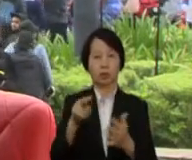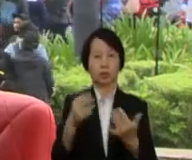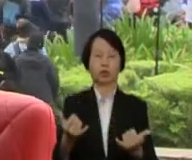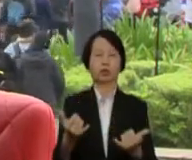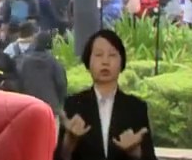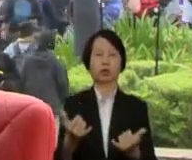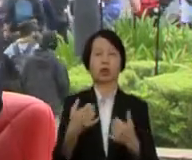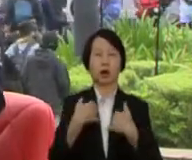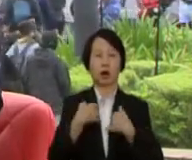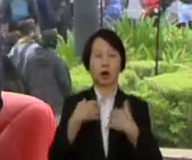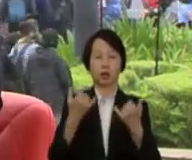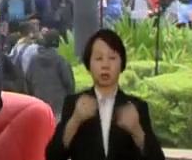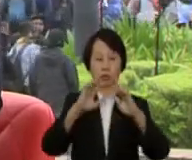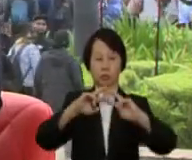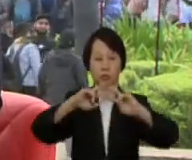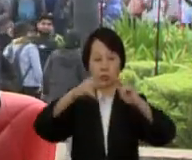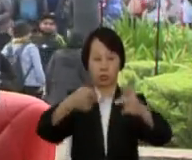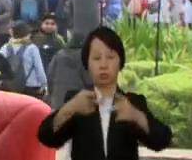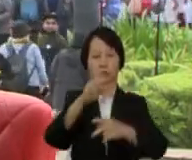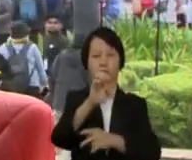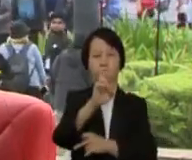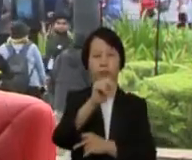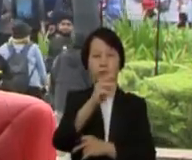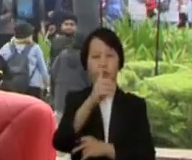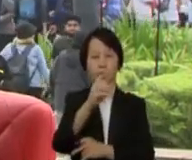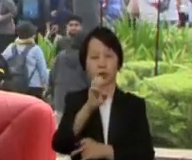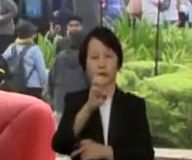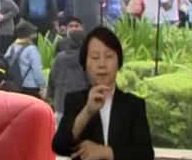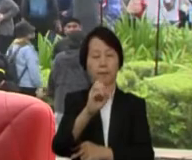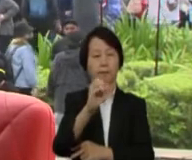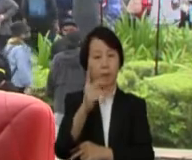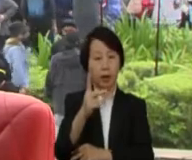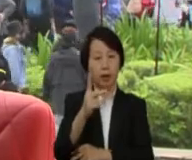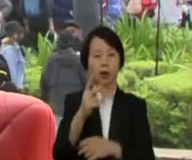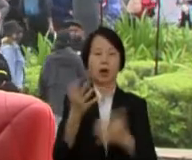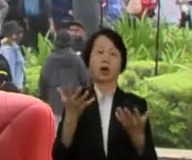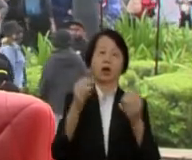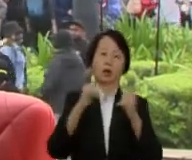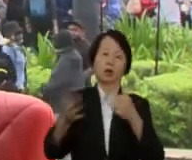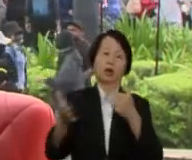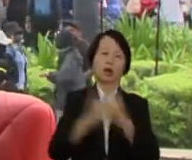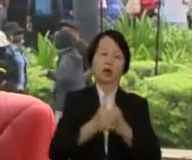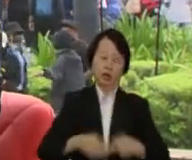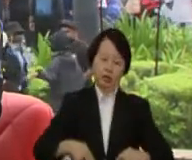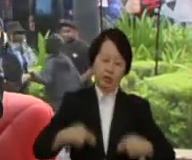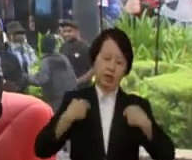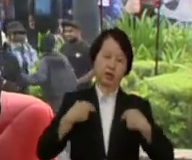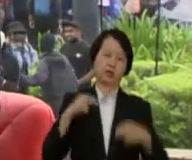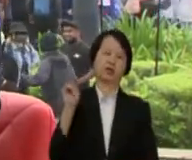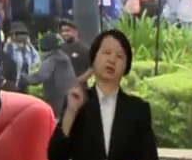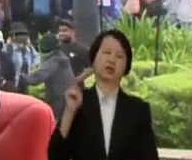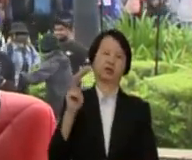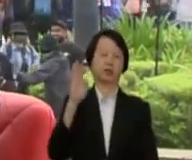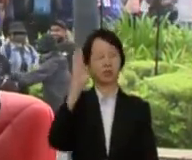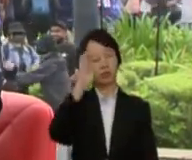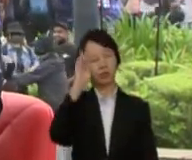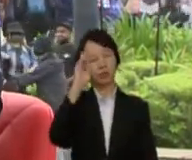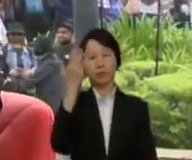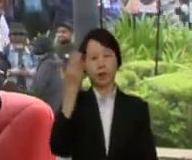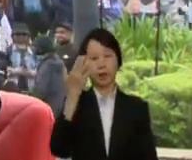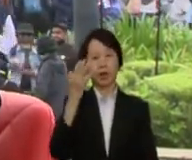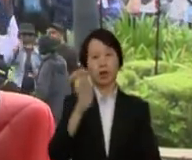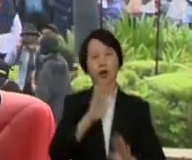hari ini. Kita berada dalam fasa peralihan ke endemik, sekurang-kurangnya dapat kembali hidup kita normal seperti dahulu. Mungkin